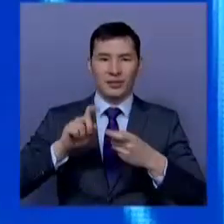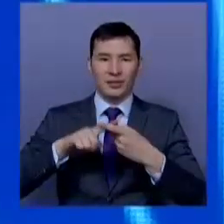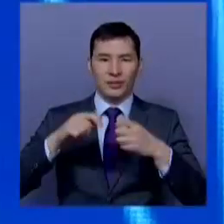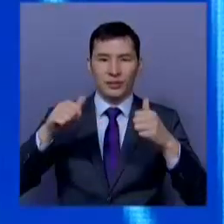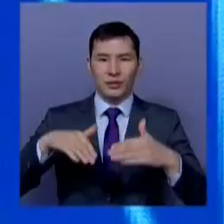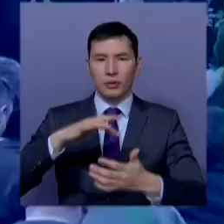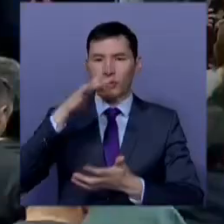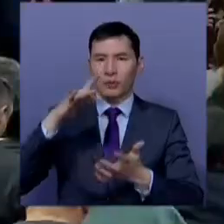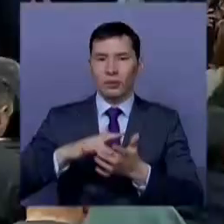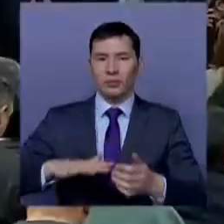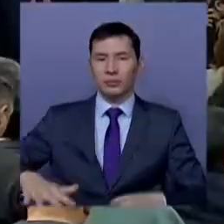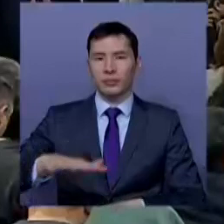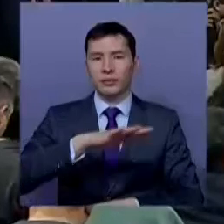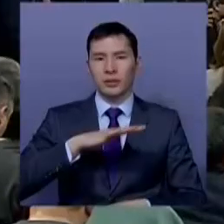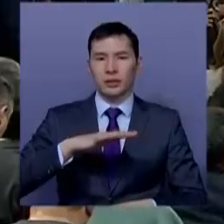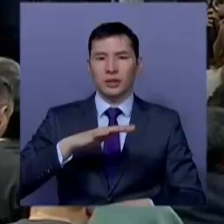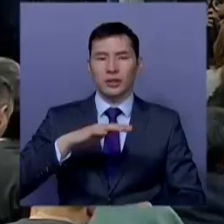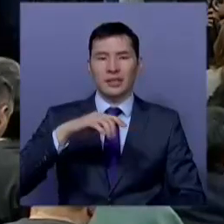қалада ГЧП